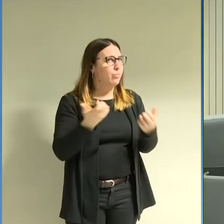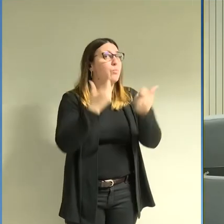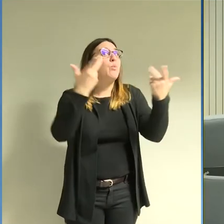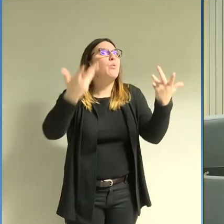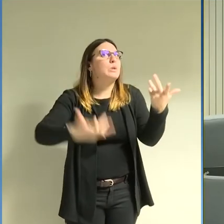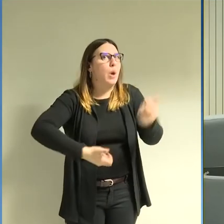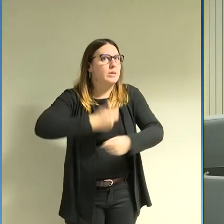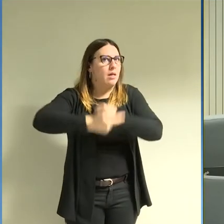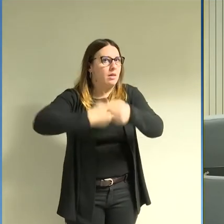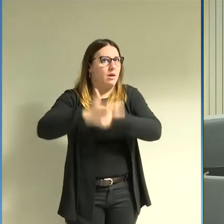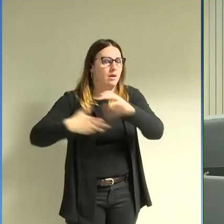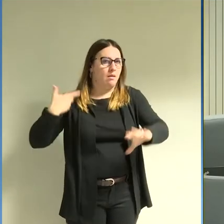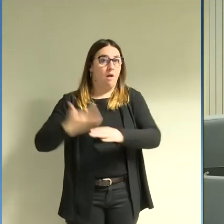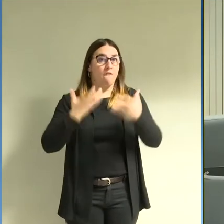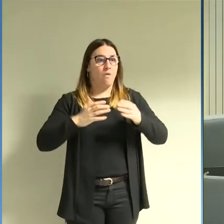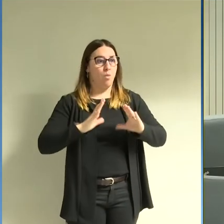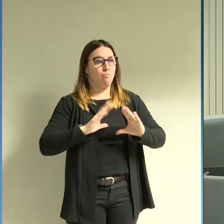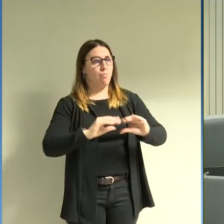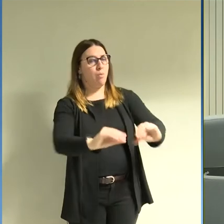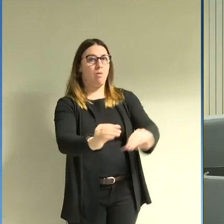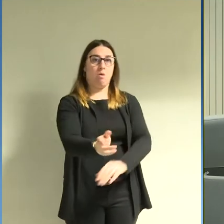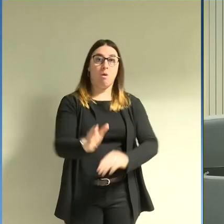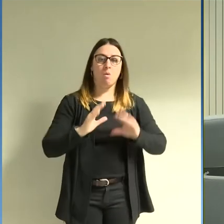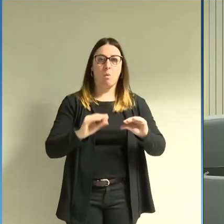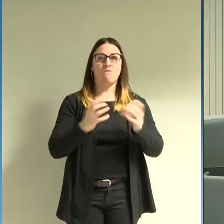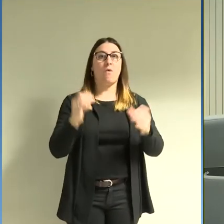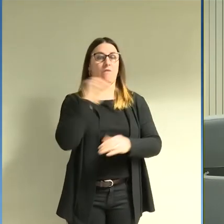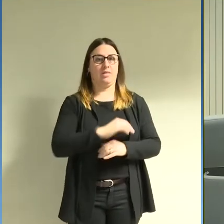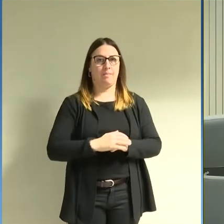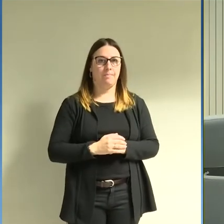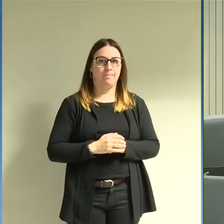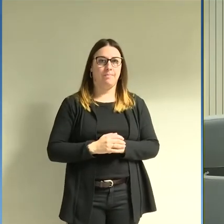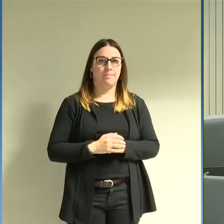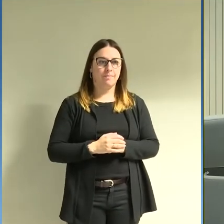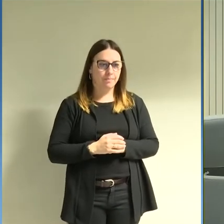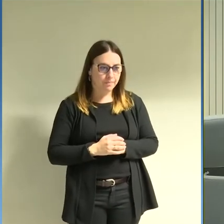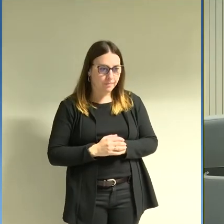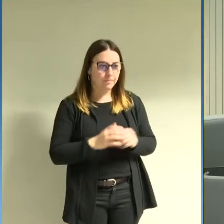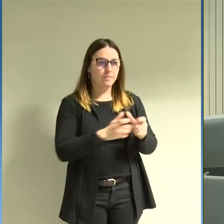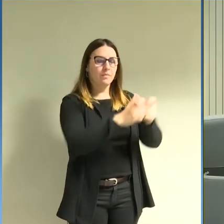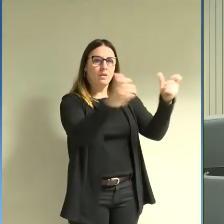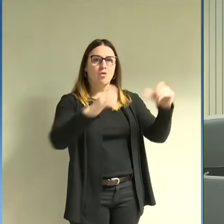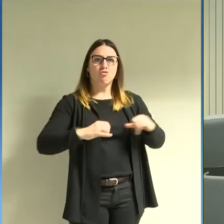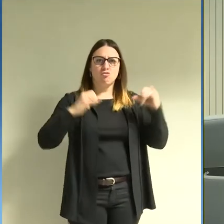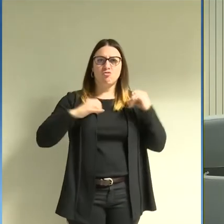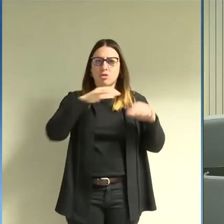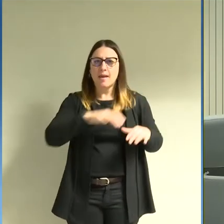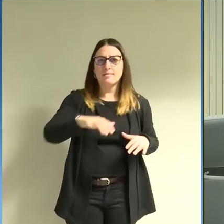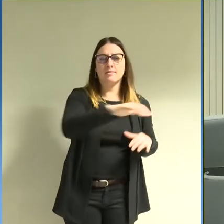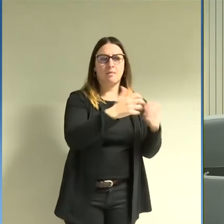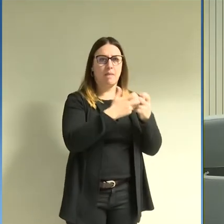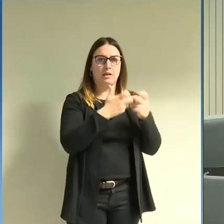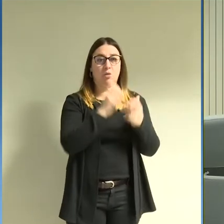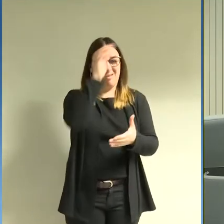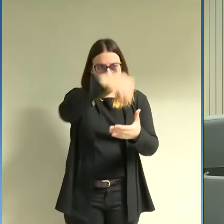se réalisent rapidement je veux d'abord parler donc des équipements donc de la jeunesse de ses équipements jeunesse à la